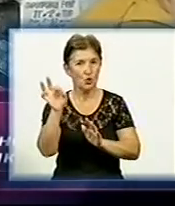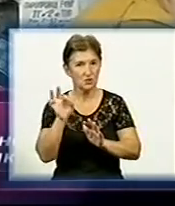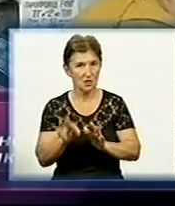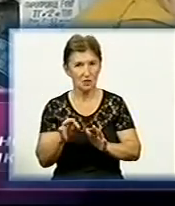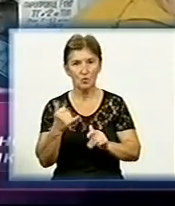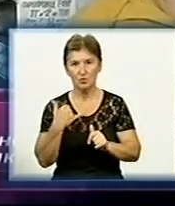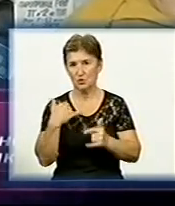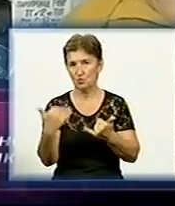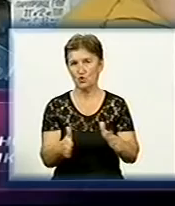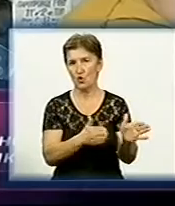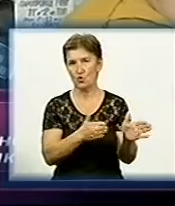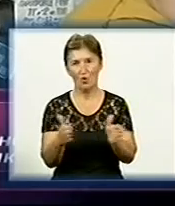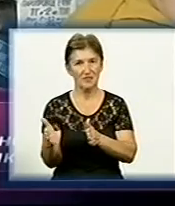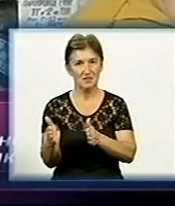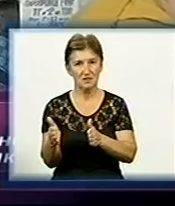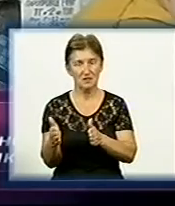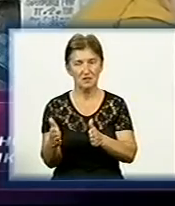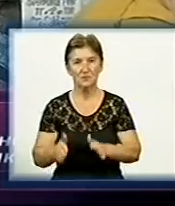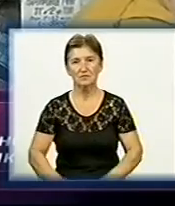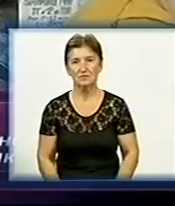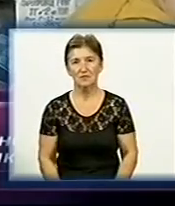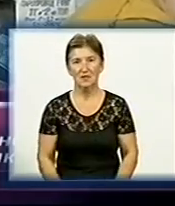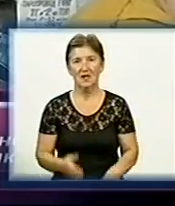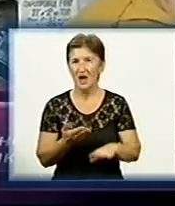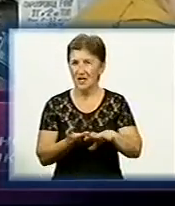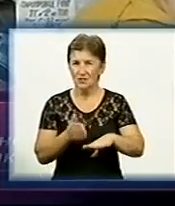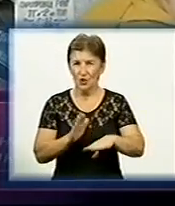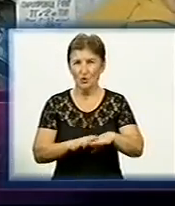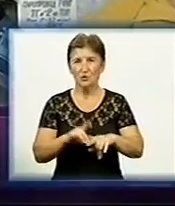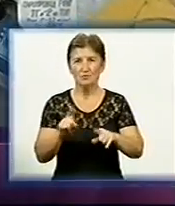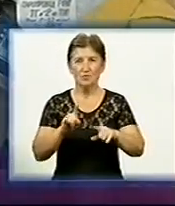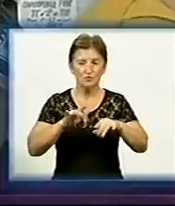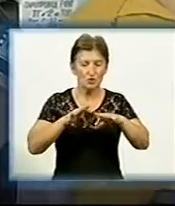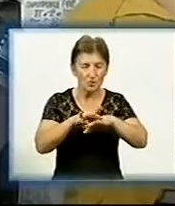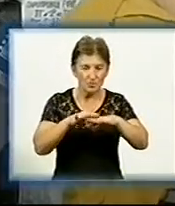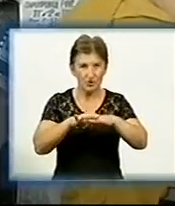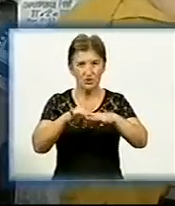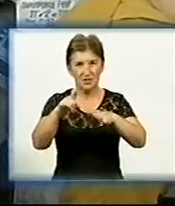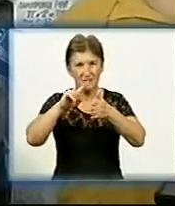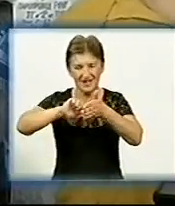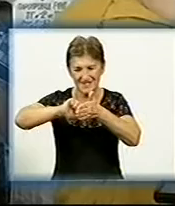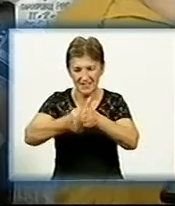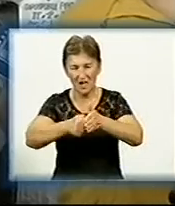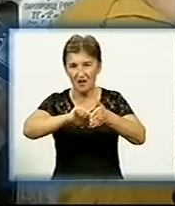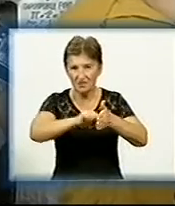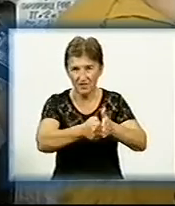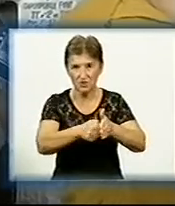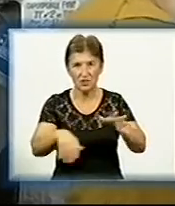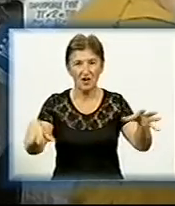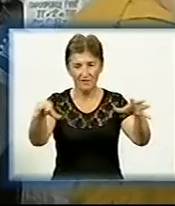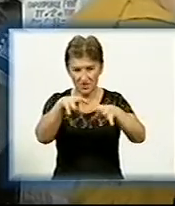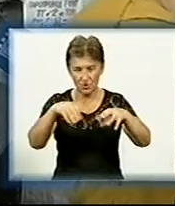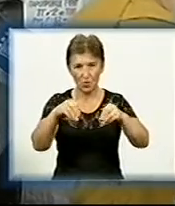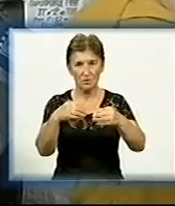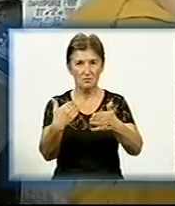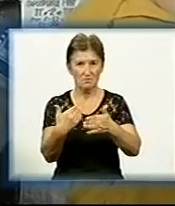є готовність. Ну, это сложно, потому что посчитать задвижки, турбины, котлы и все это сложить в процентах, но